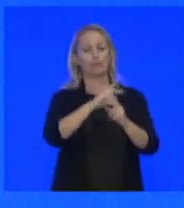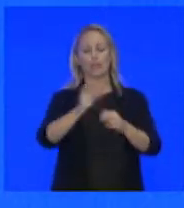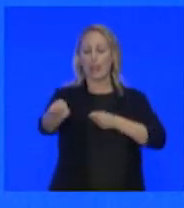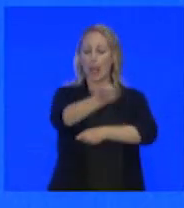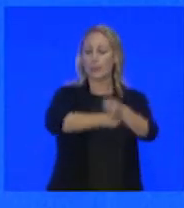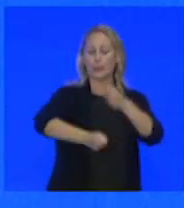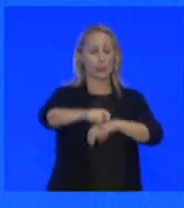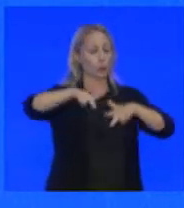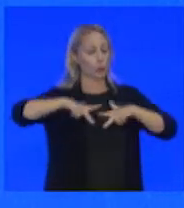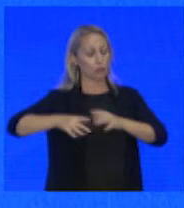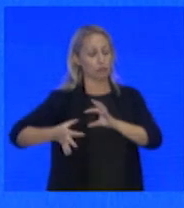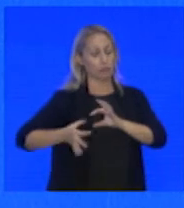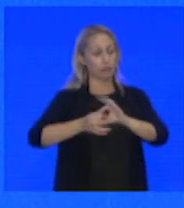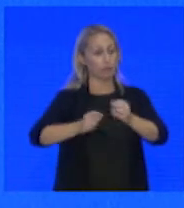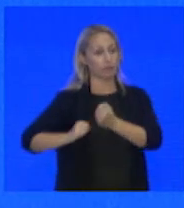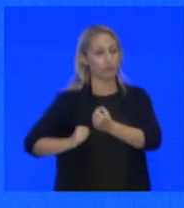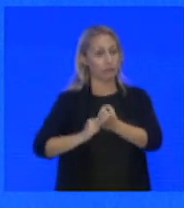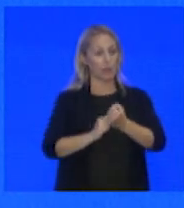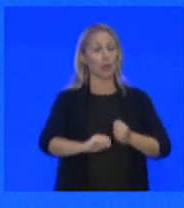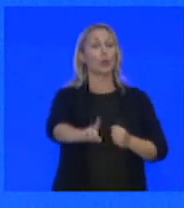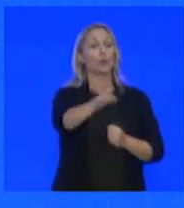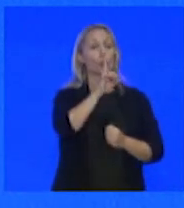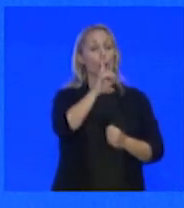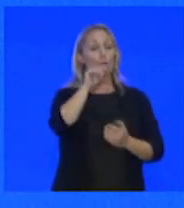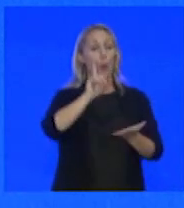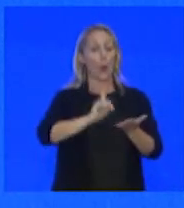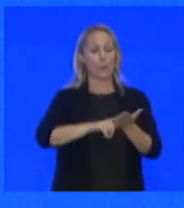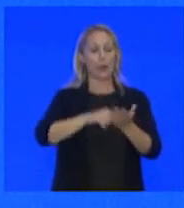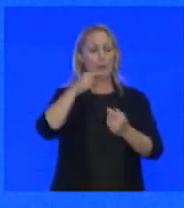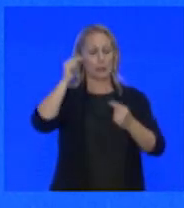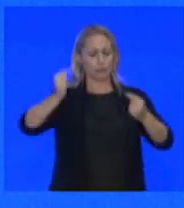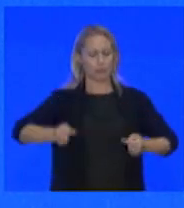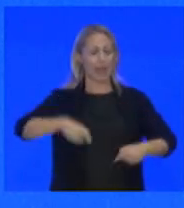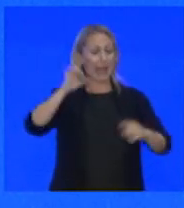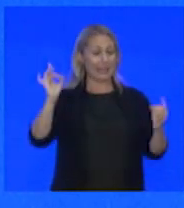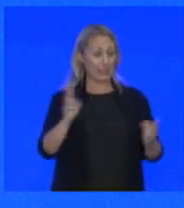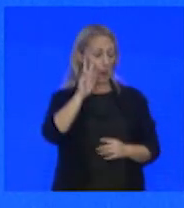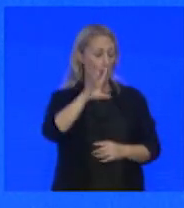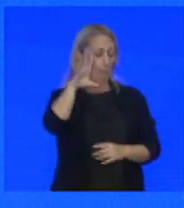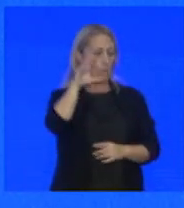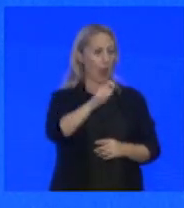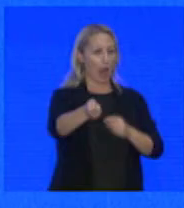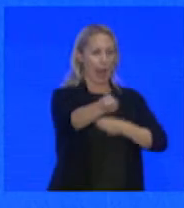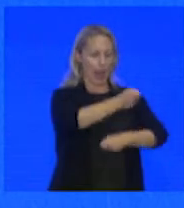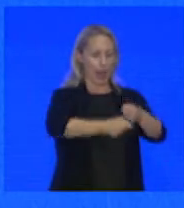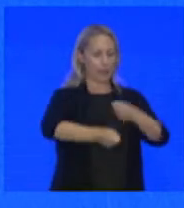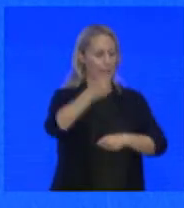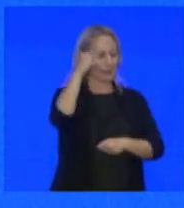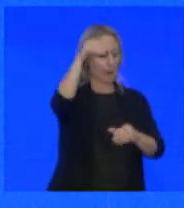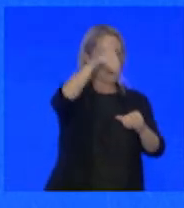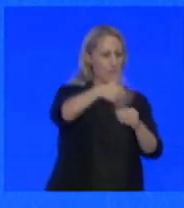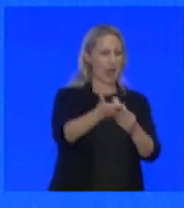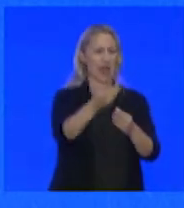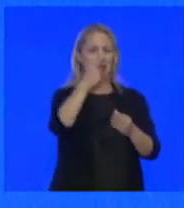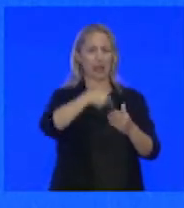επιχειρηματικότητας, μετατρέπομαι και στον πιο σκληρό αντίπαλο όποιου την προσβάλλει με